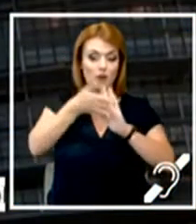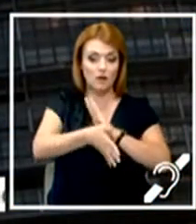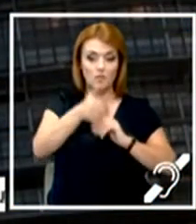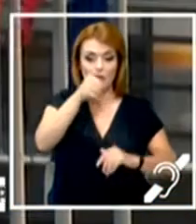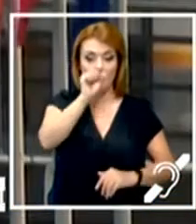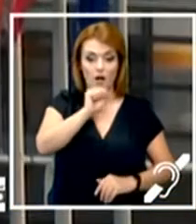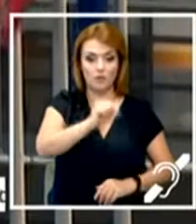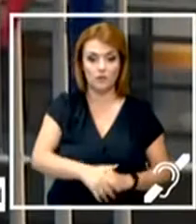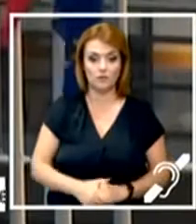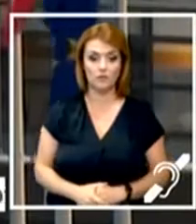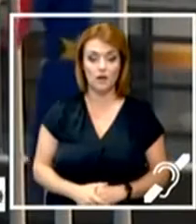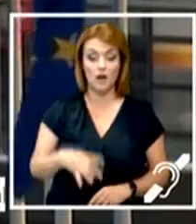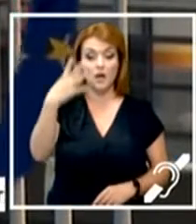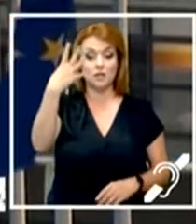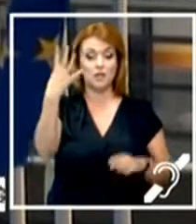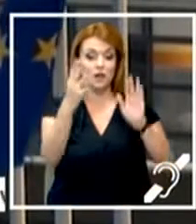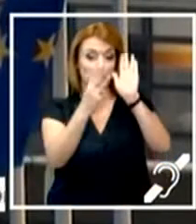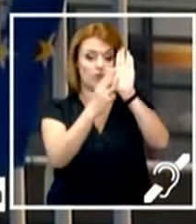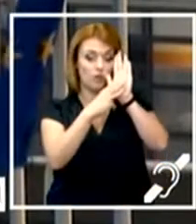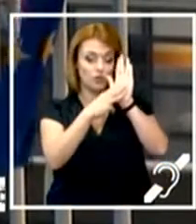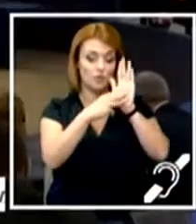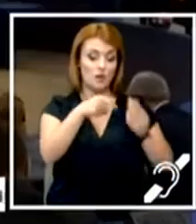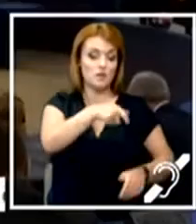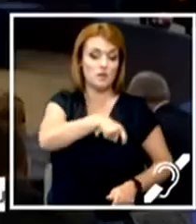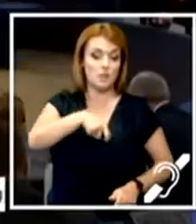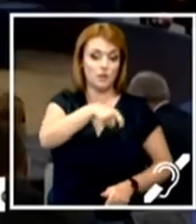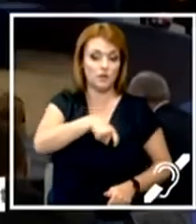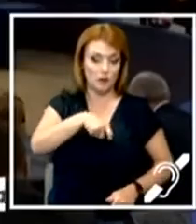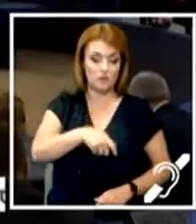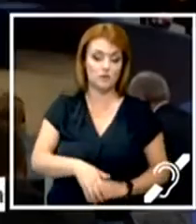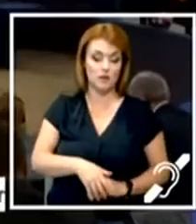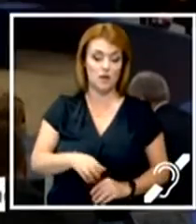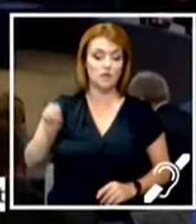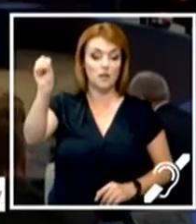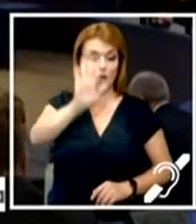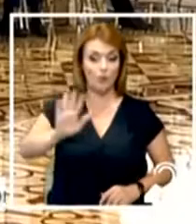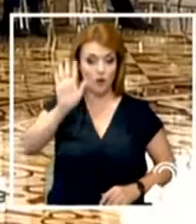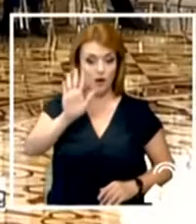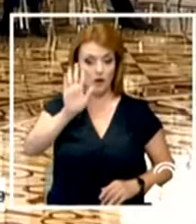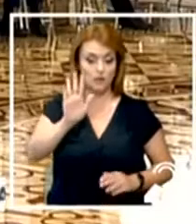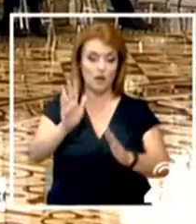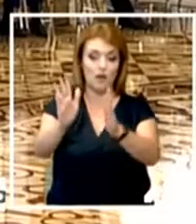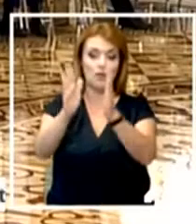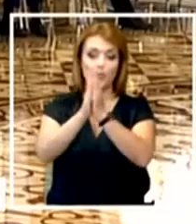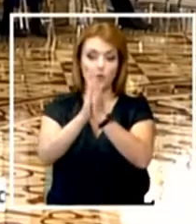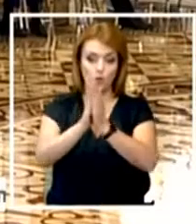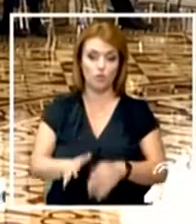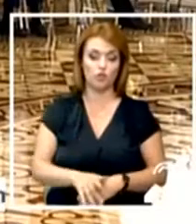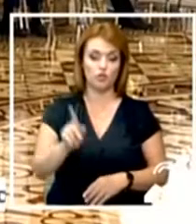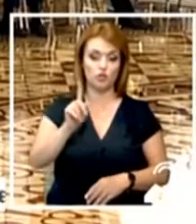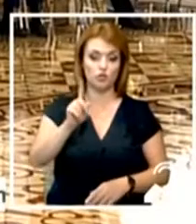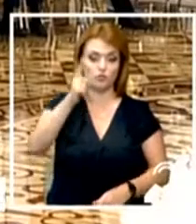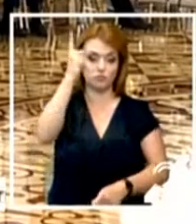48 de europarlamentari cer interzicerea accesului în Uniunea Europeană și înghețarea activelor a peste 6.000 de